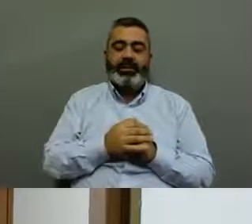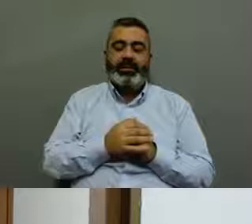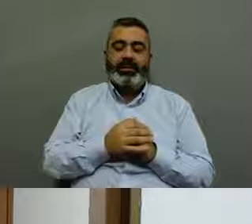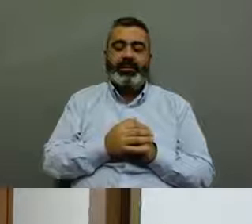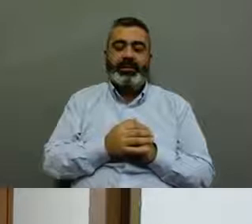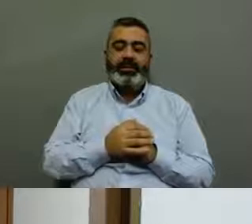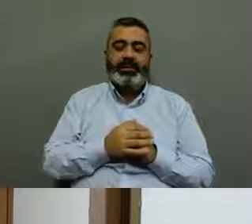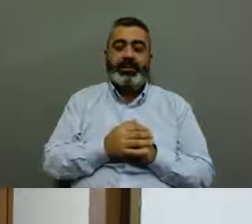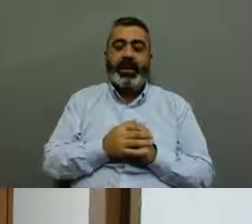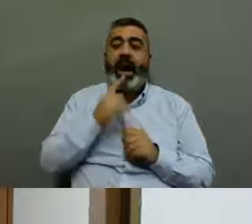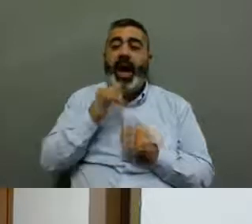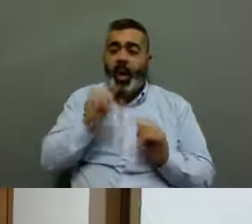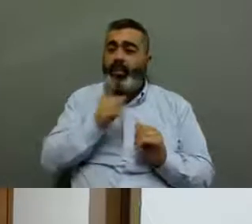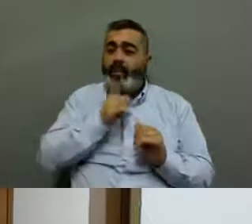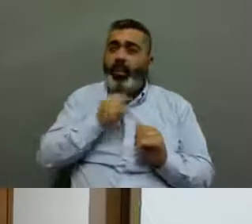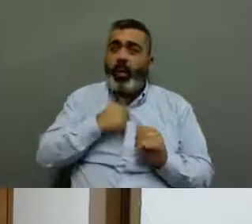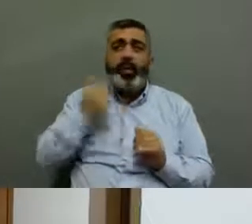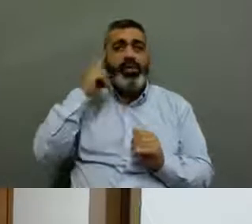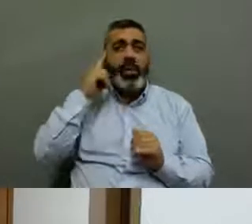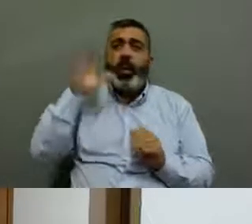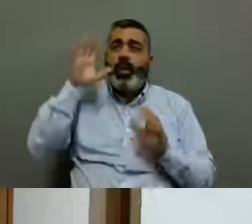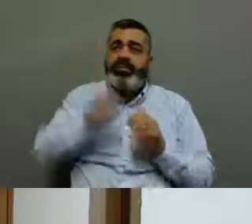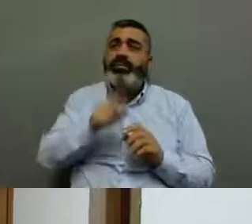Δεν έχω καταλήξει κι εγώ πραγματικά.